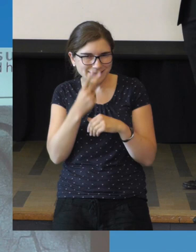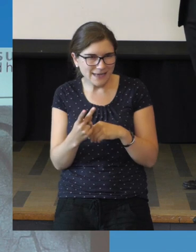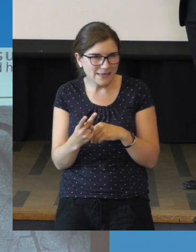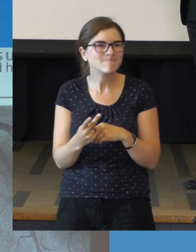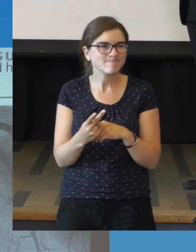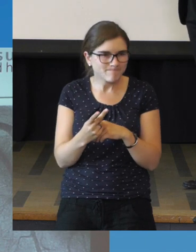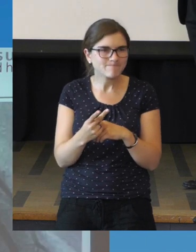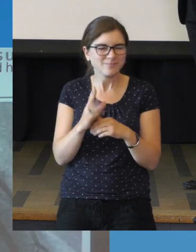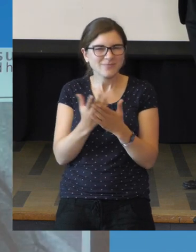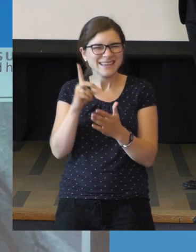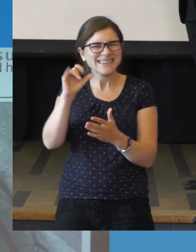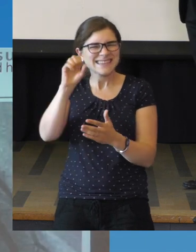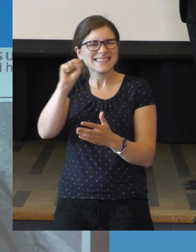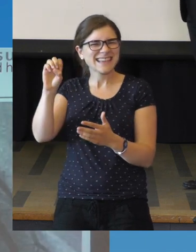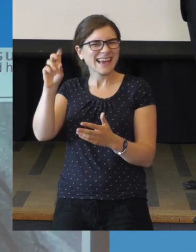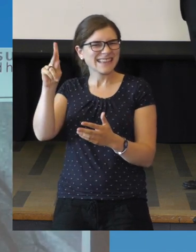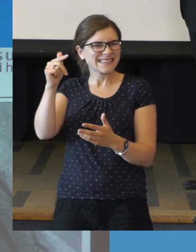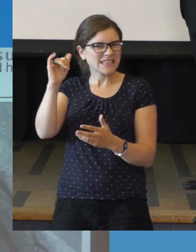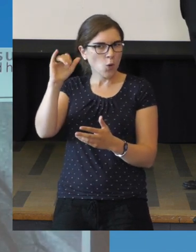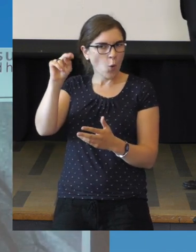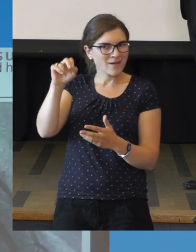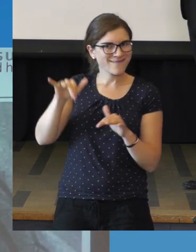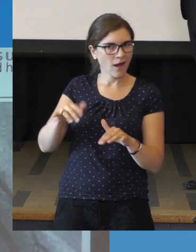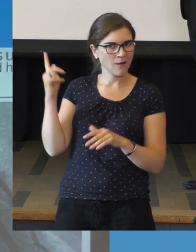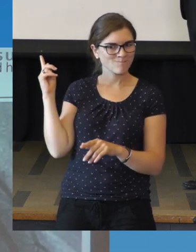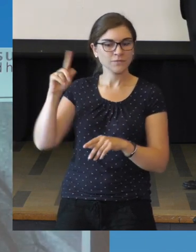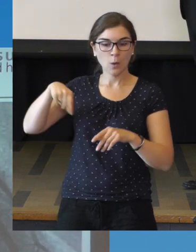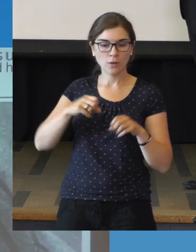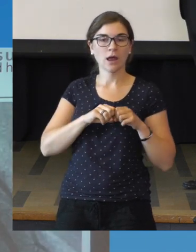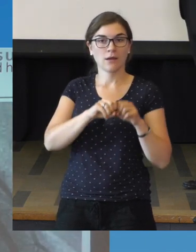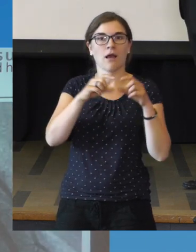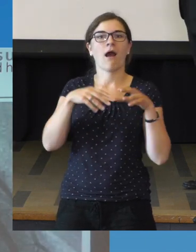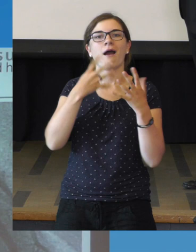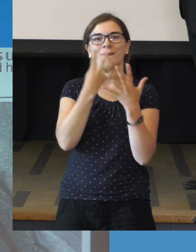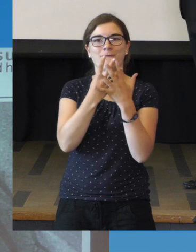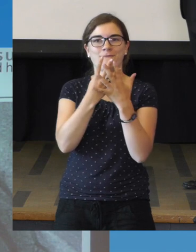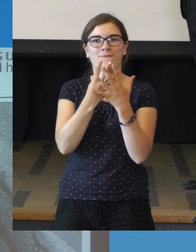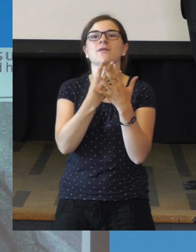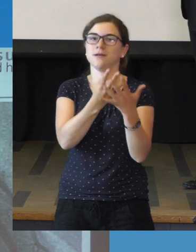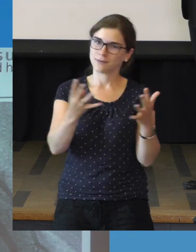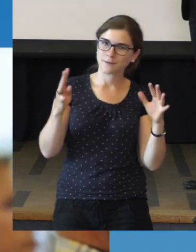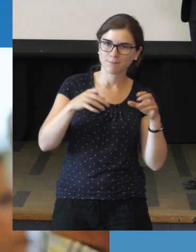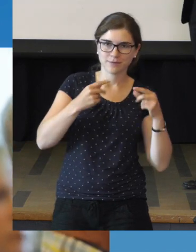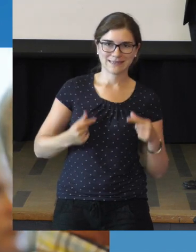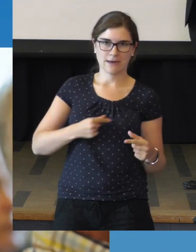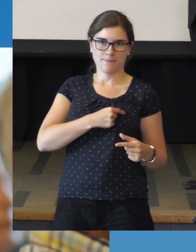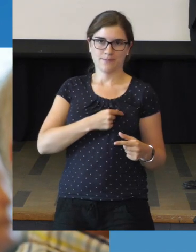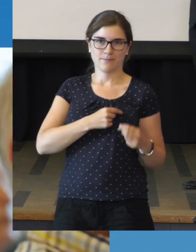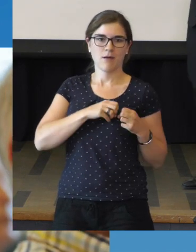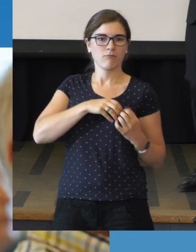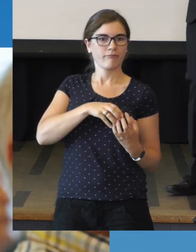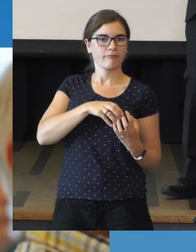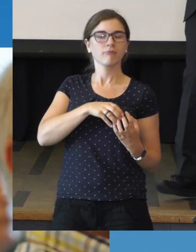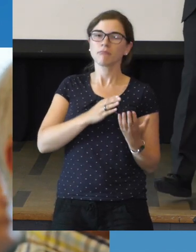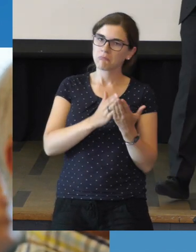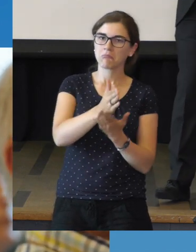sogenannte Gefäßdissektion drin. Und im nächsten Schritt setzen wir dann diesen Stent hier ein und danach ist das Gefäß komplett offen und das Blut kann